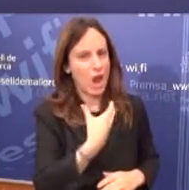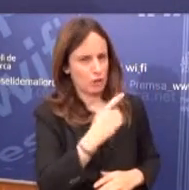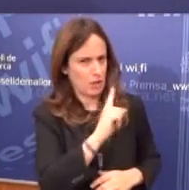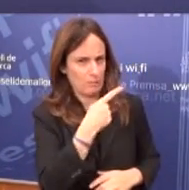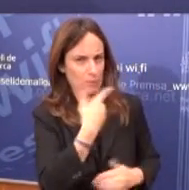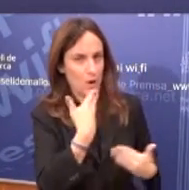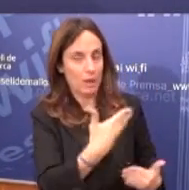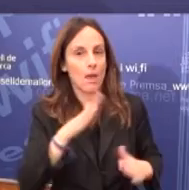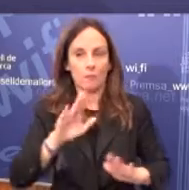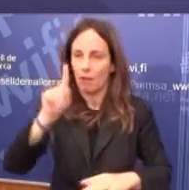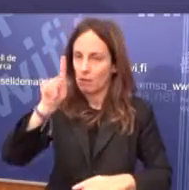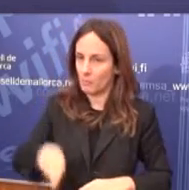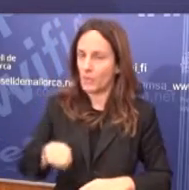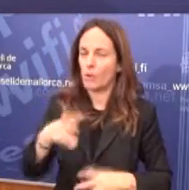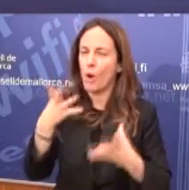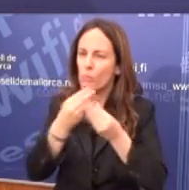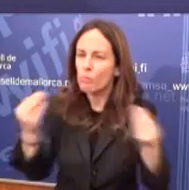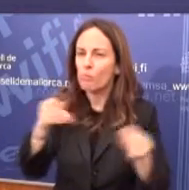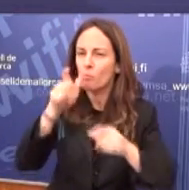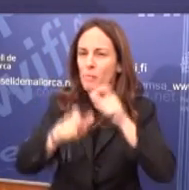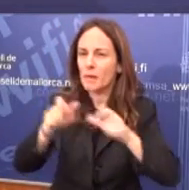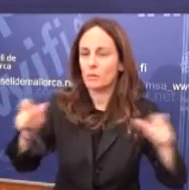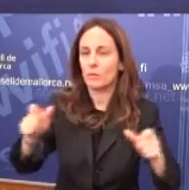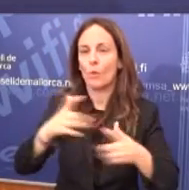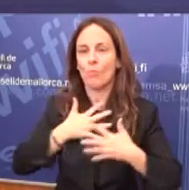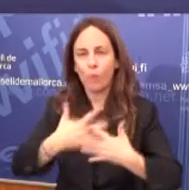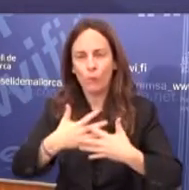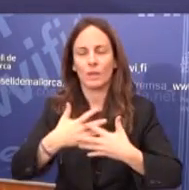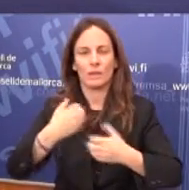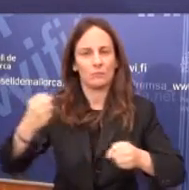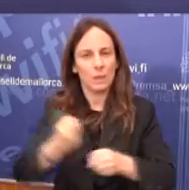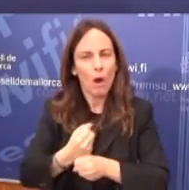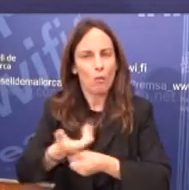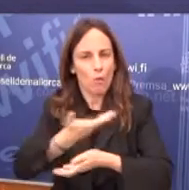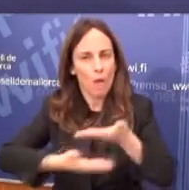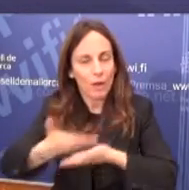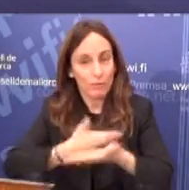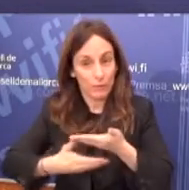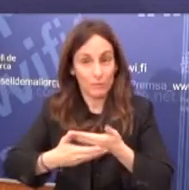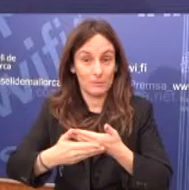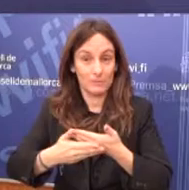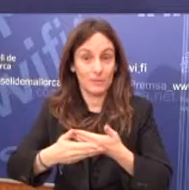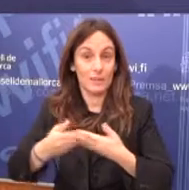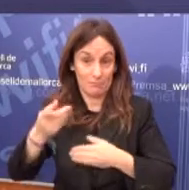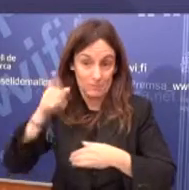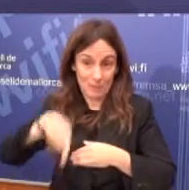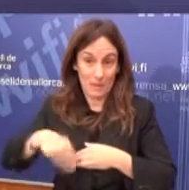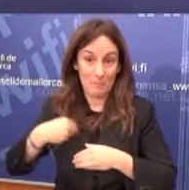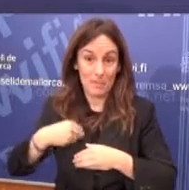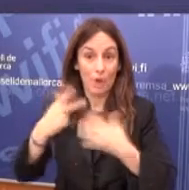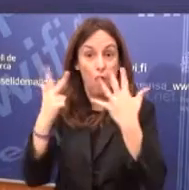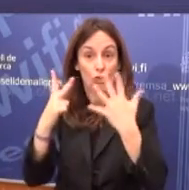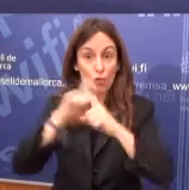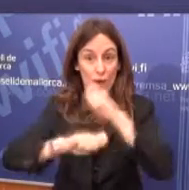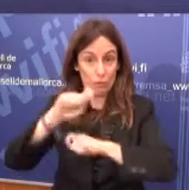tot un grapat de persones de Mallorca, voluntaris, que han col·laborat, que han cooperat i en aquestes 8 entitats